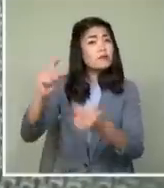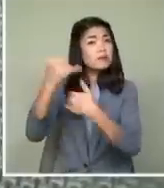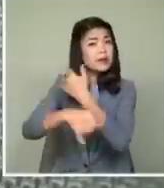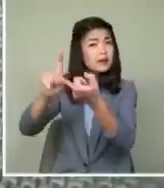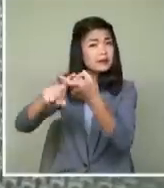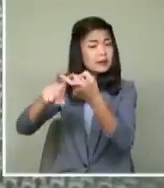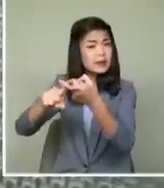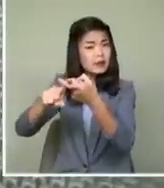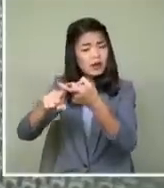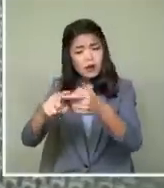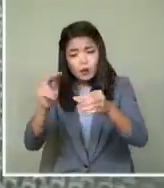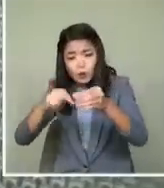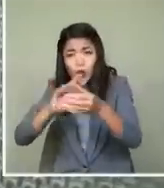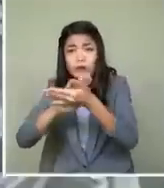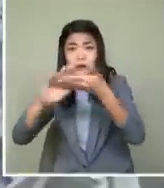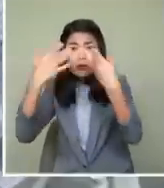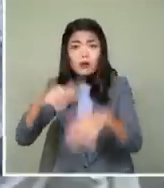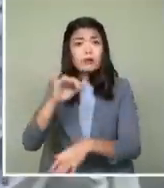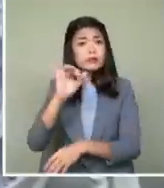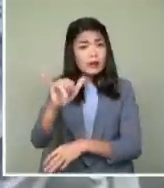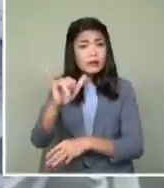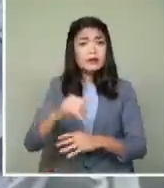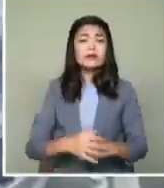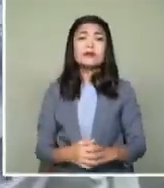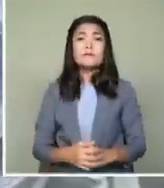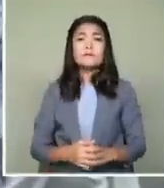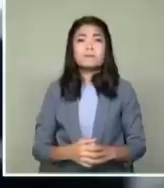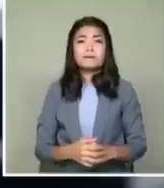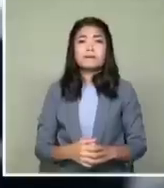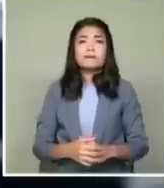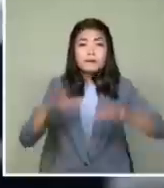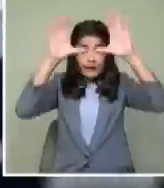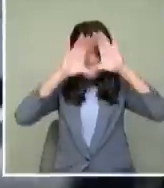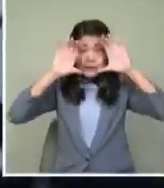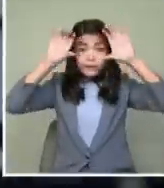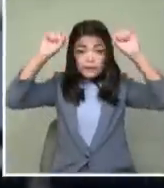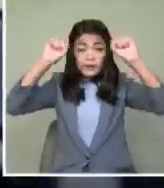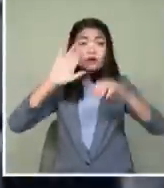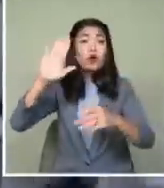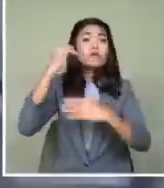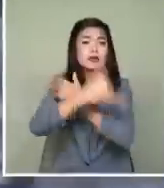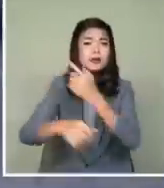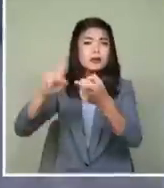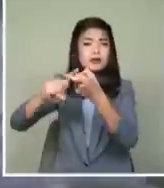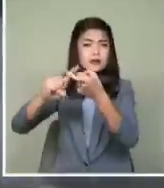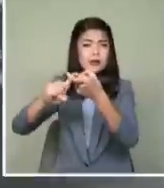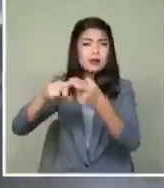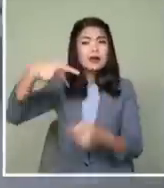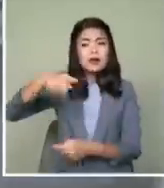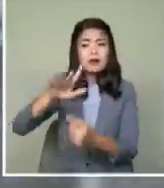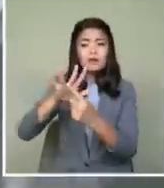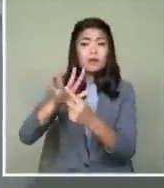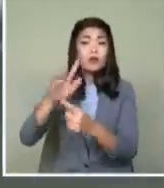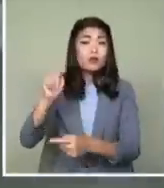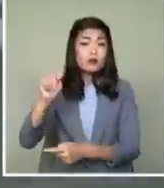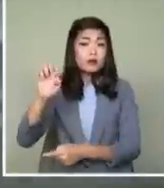ได้พิสูจน์วัคซีนดังกล่าวแล้วหรือไม่ซึ่งเมื่อวานนี้นะคะฝั่งของประธานาธิบดีวลาดิเมียร์ปูตินผู้นำของรัสเซียประก